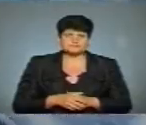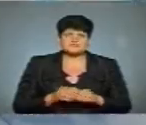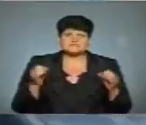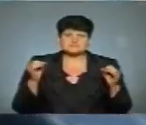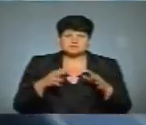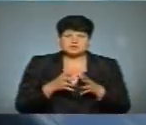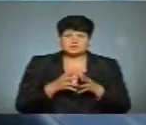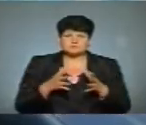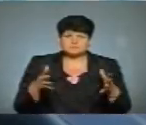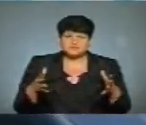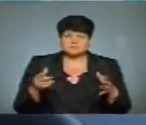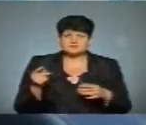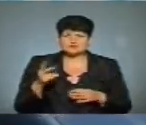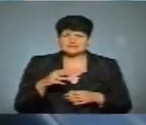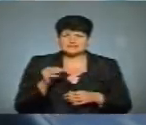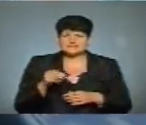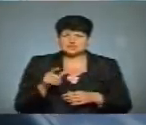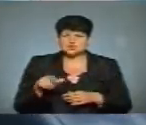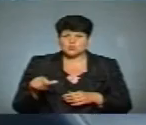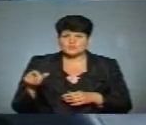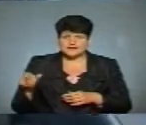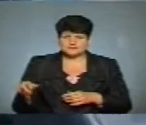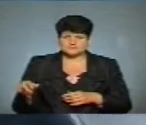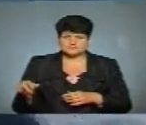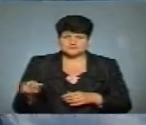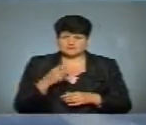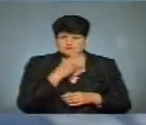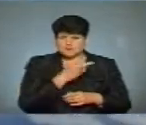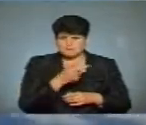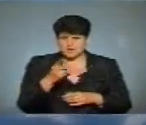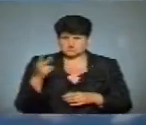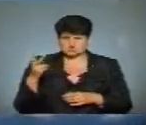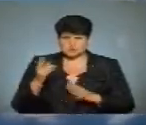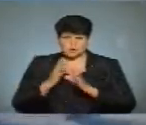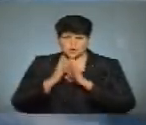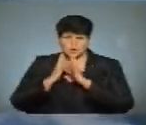Зібралося більше, ніж 1500 людей. Ось бачите колона.